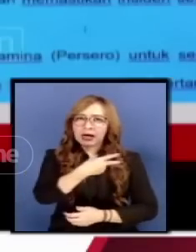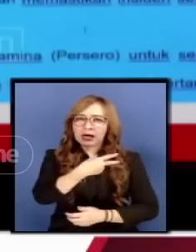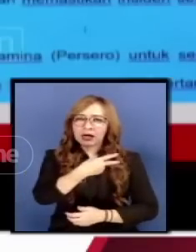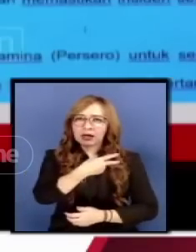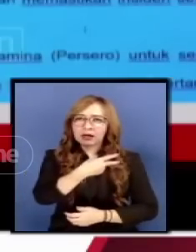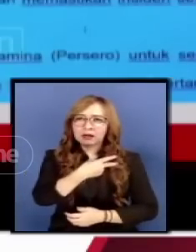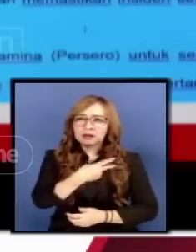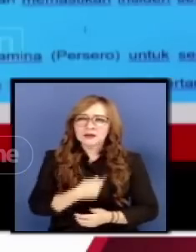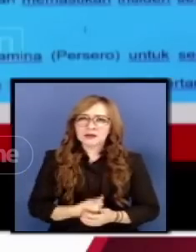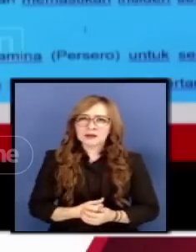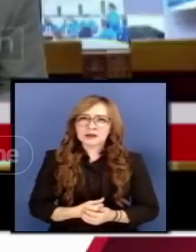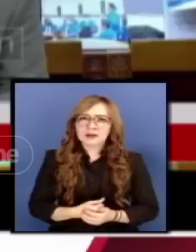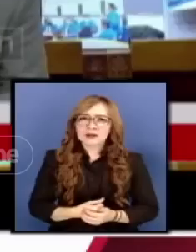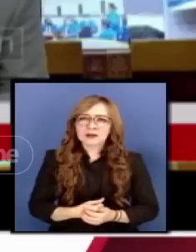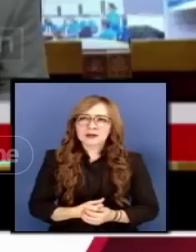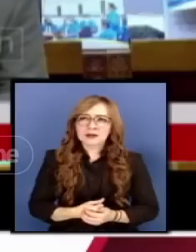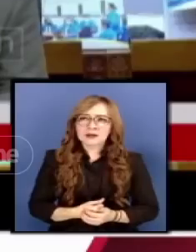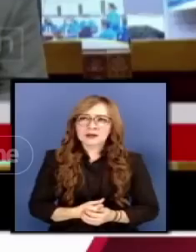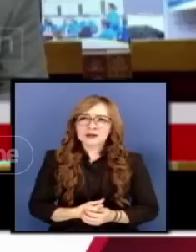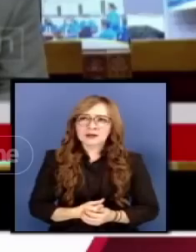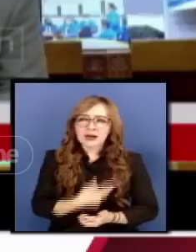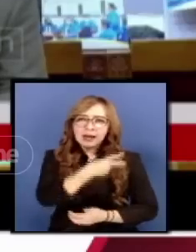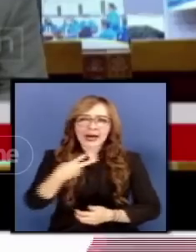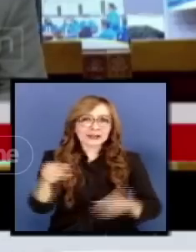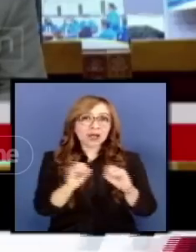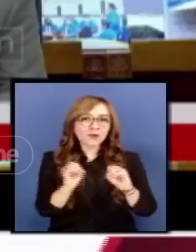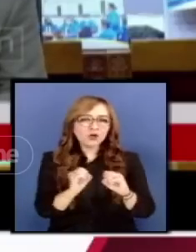memohon CSR. Nah langsung saya tanya nih kepada